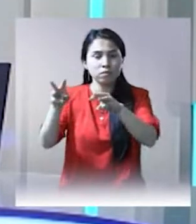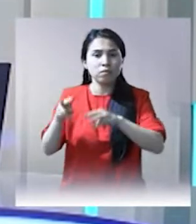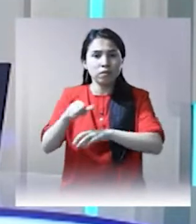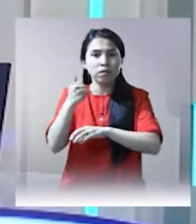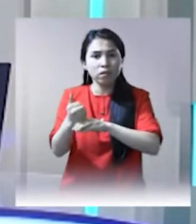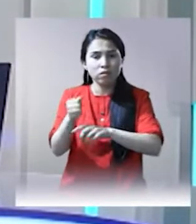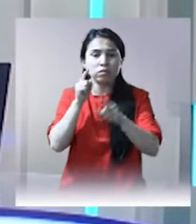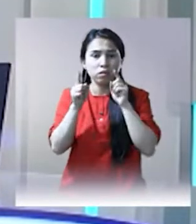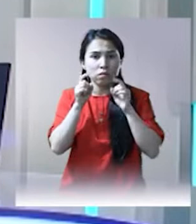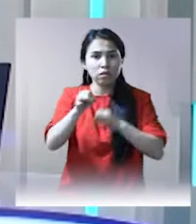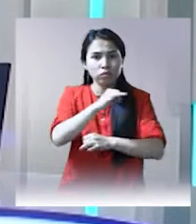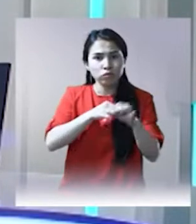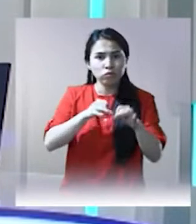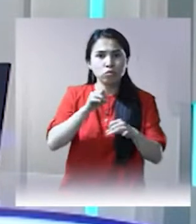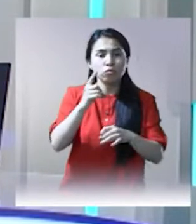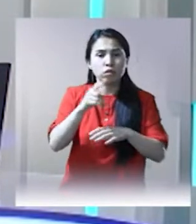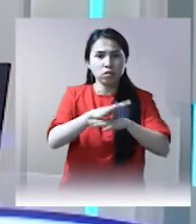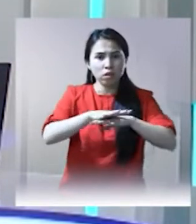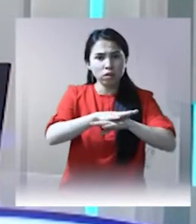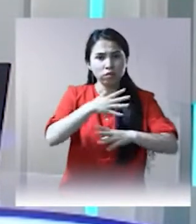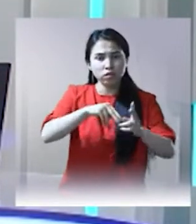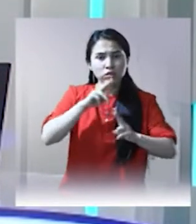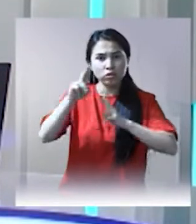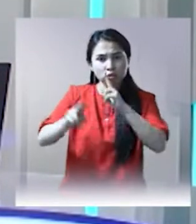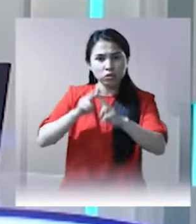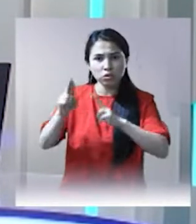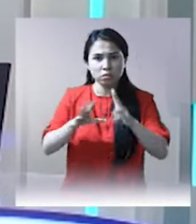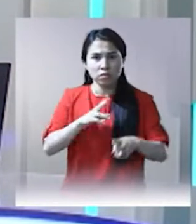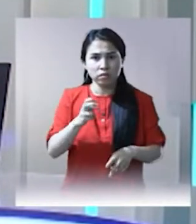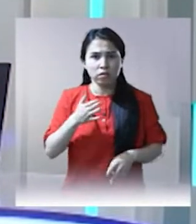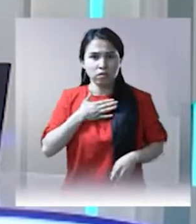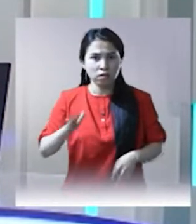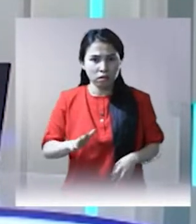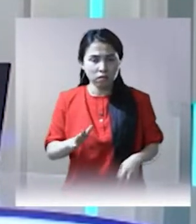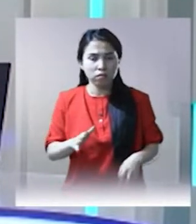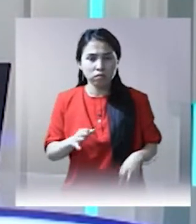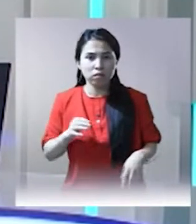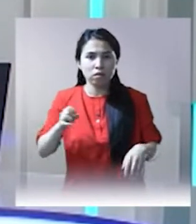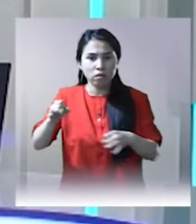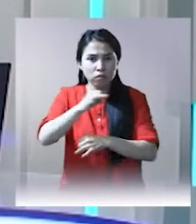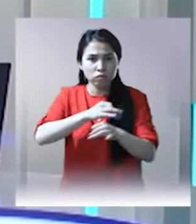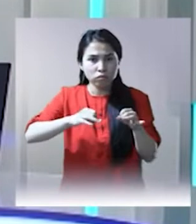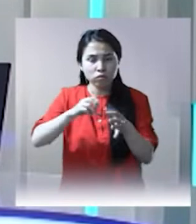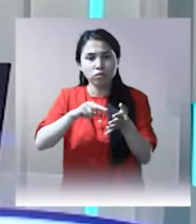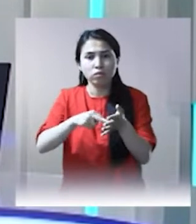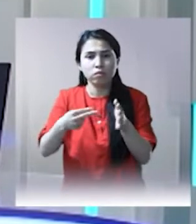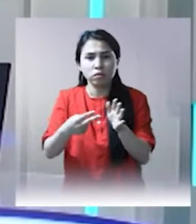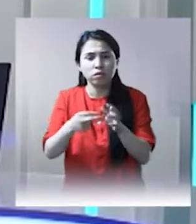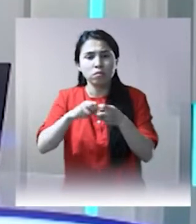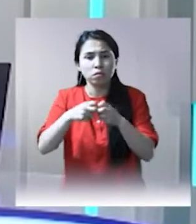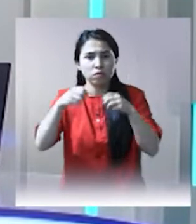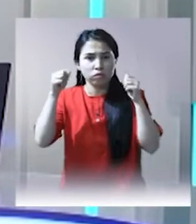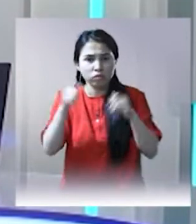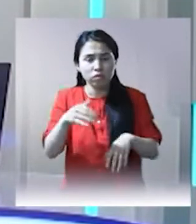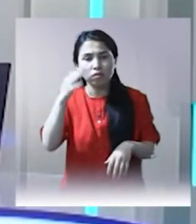өткізген жиындағы жұртшылықтың наразылығын айтуға болады. Қайрат Досаев тұрғын жай коммуналдық шаруашылықтағы бірқатар келеңсіздіктерді шешу